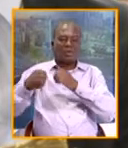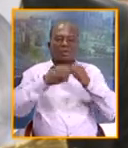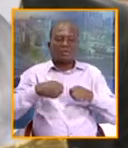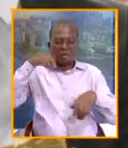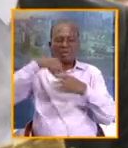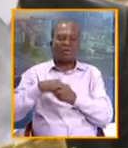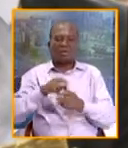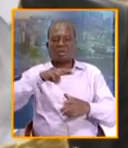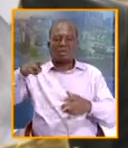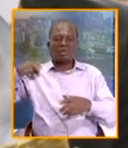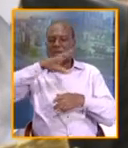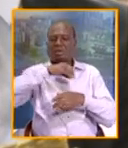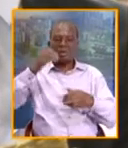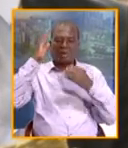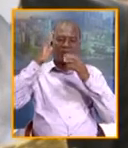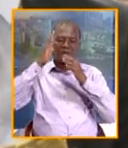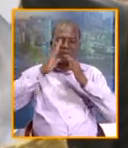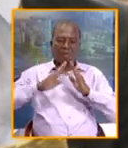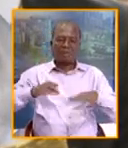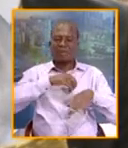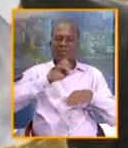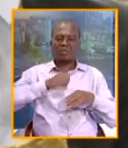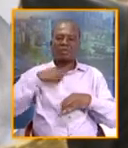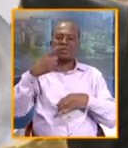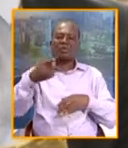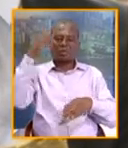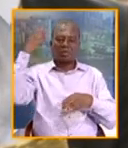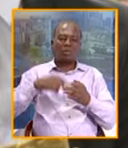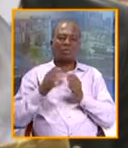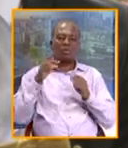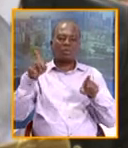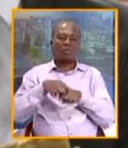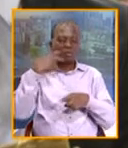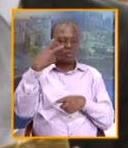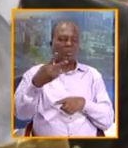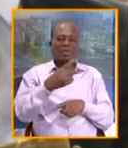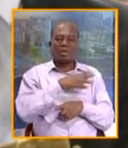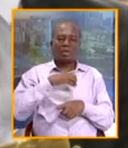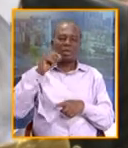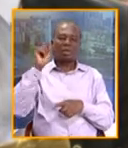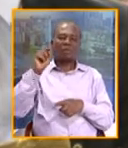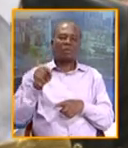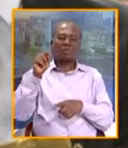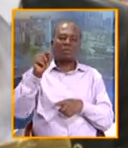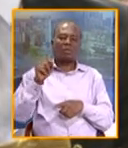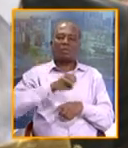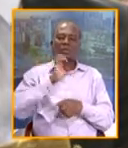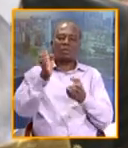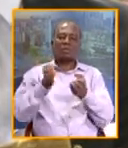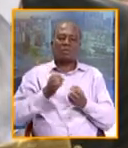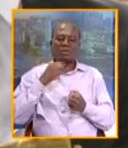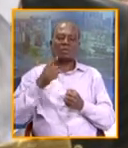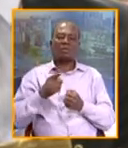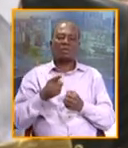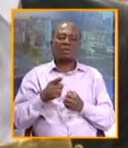c'est ce que je me suis donné qu obama comme vision et donc je voudrais rassurer